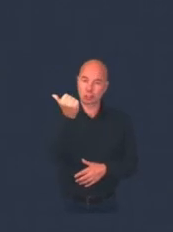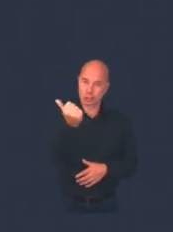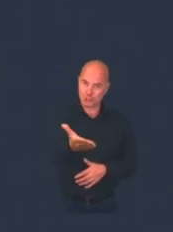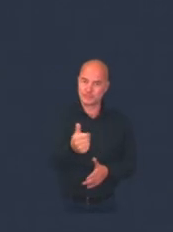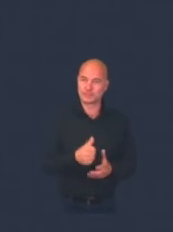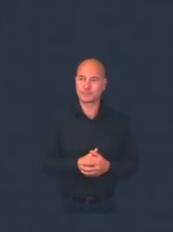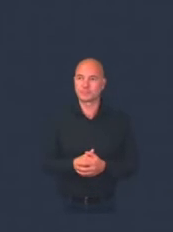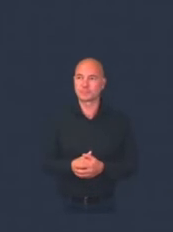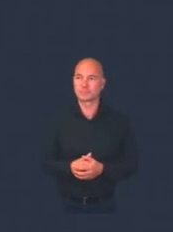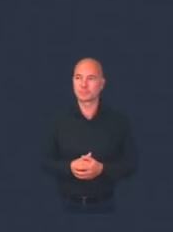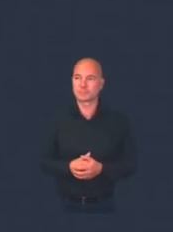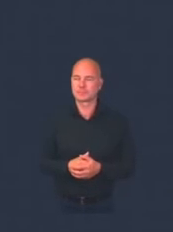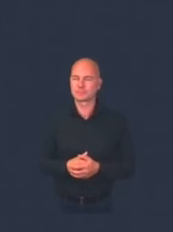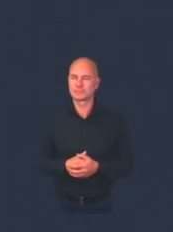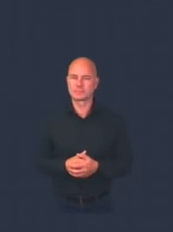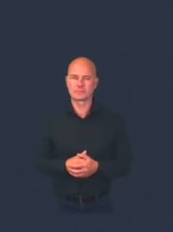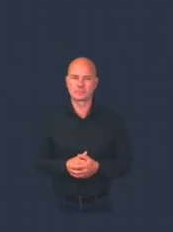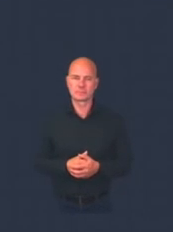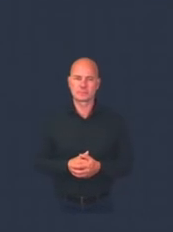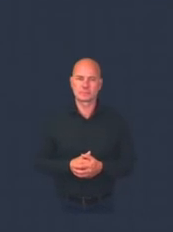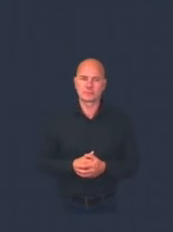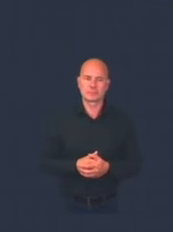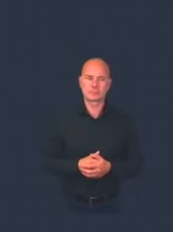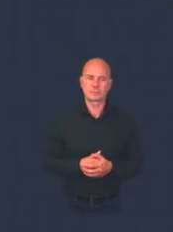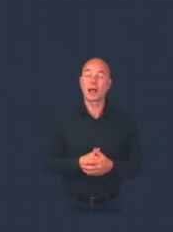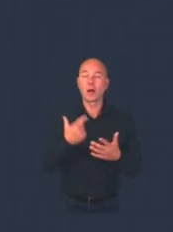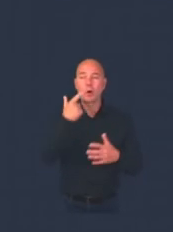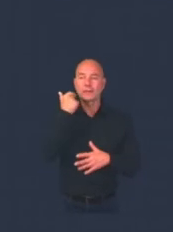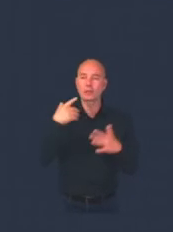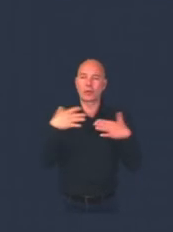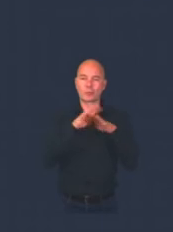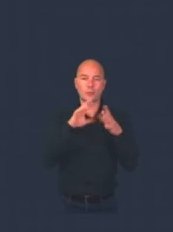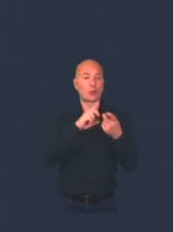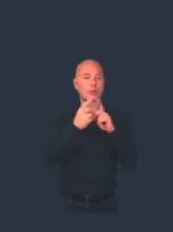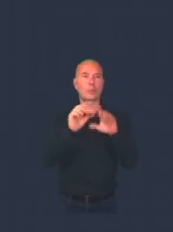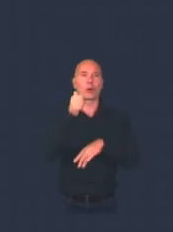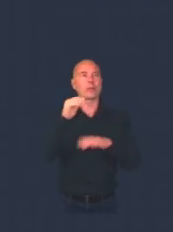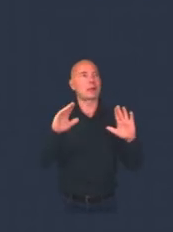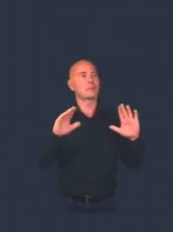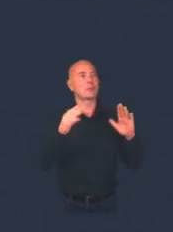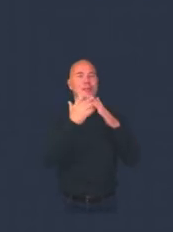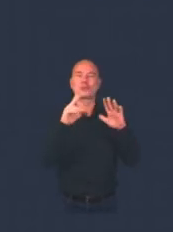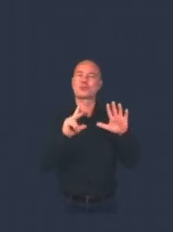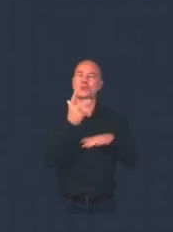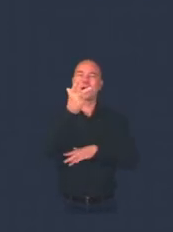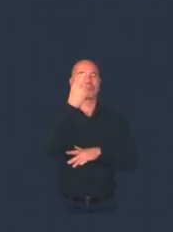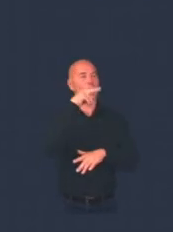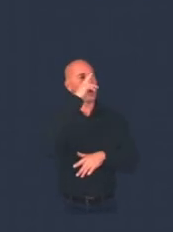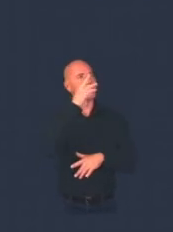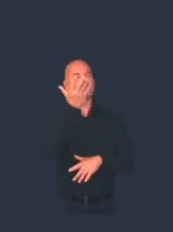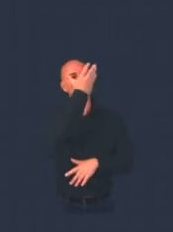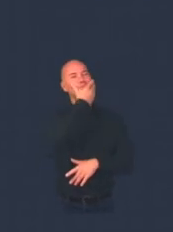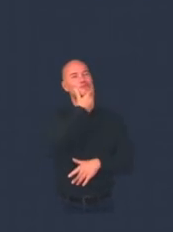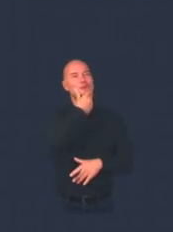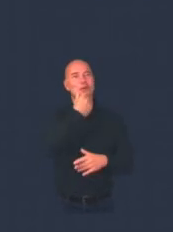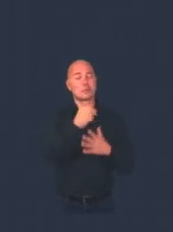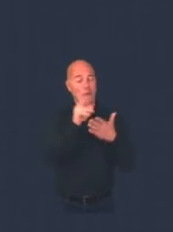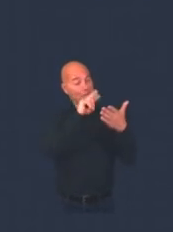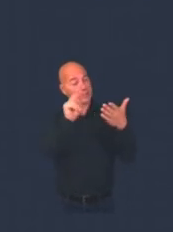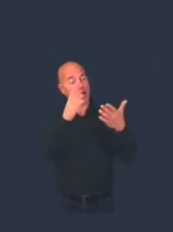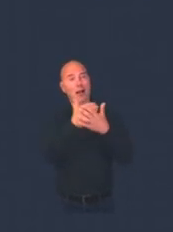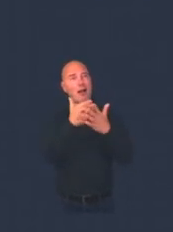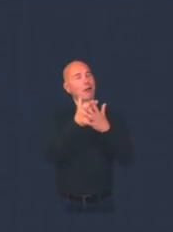Faire d'Auvergne-Rhône-Alpes la première montagne durable d'Europe est un bel objectif. En lisant le titre, on fait partir son imaginaire. On se